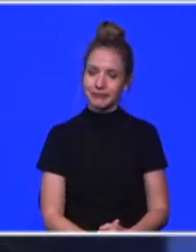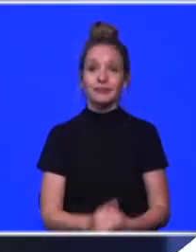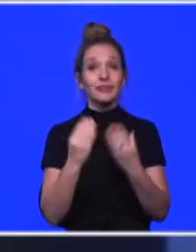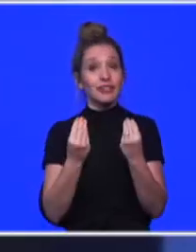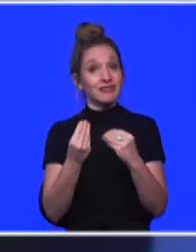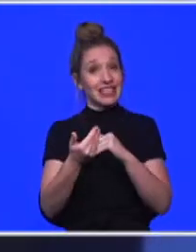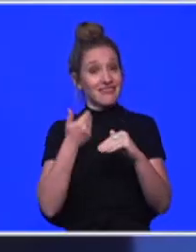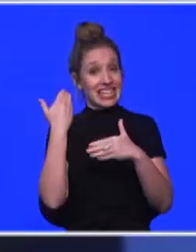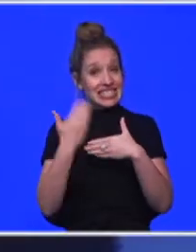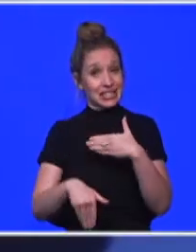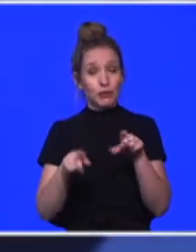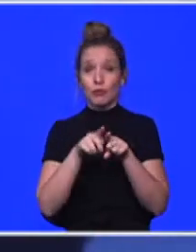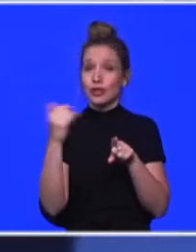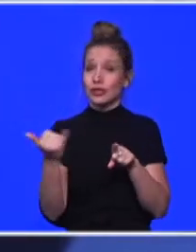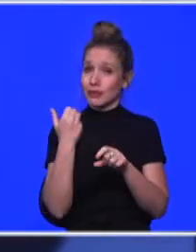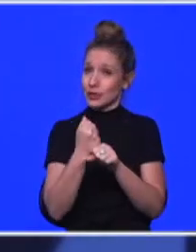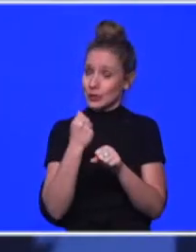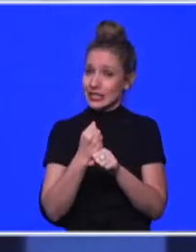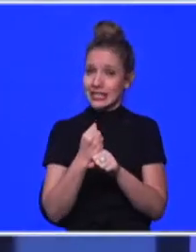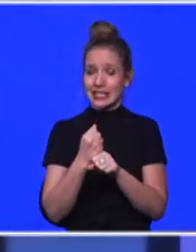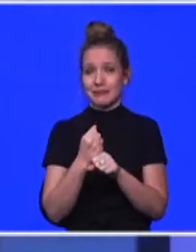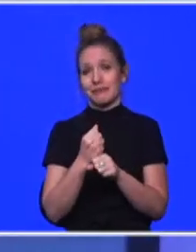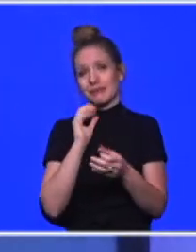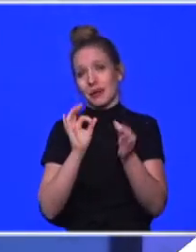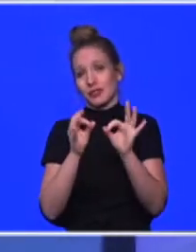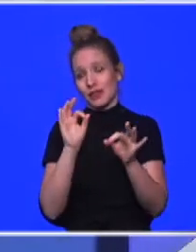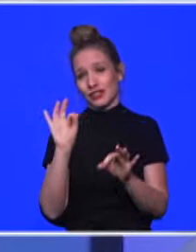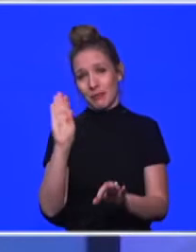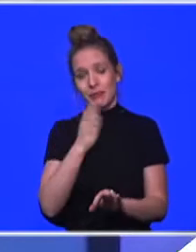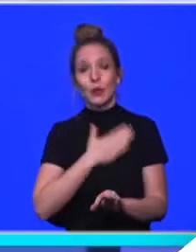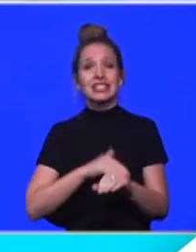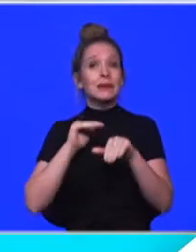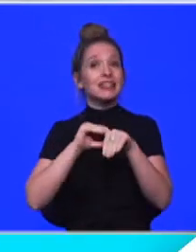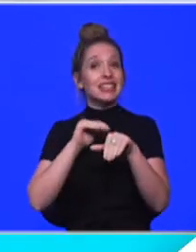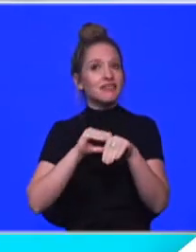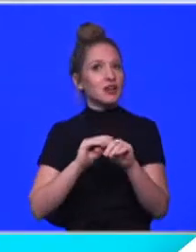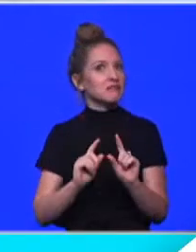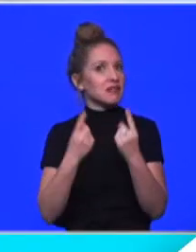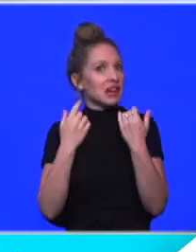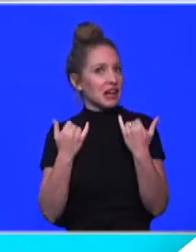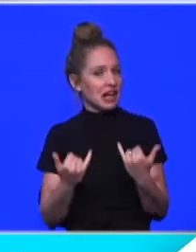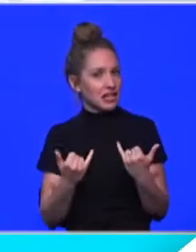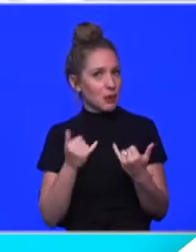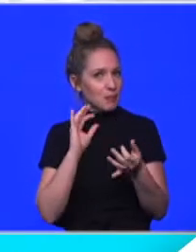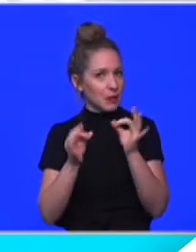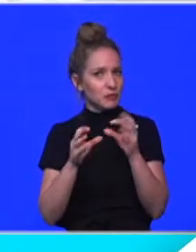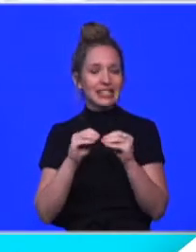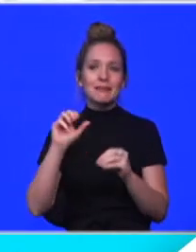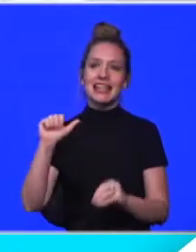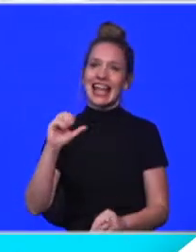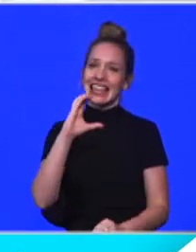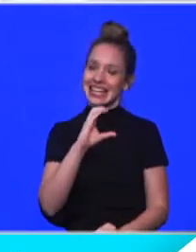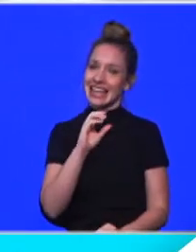טוב, רגע לפני סיום, וכמו שאנחנו עושים בכל יום של משפט נתניהו, אנחנו רוצים לקבל דיווח על עוללות היום הזה עם איילת כהנא,